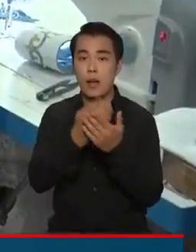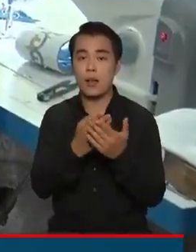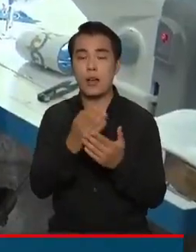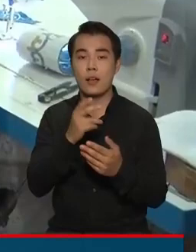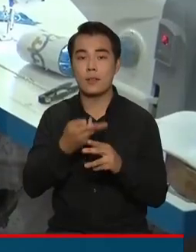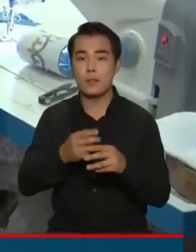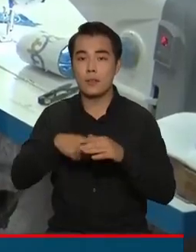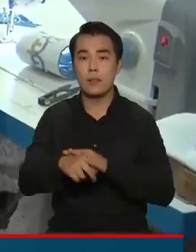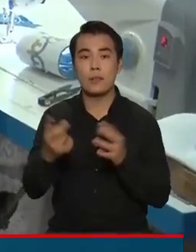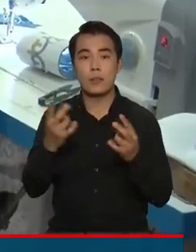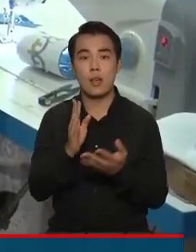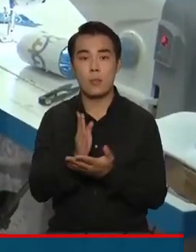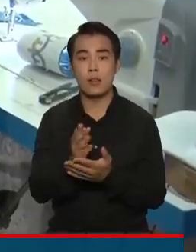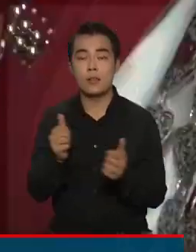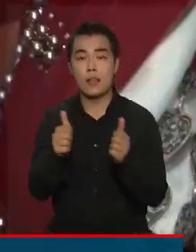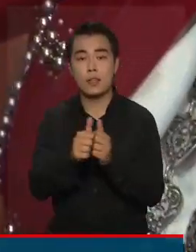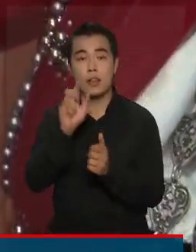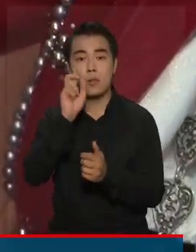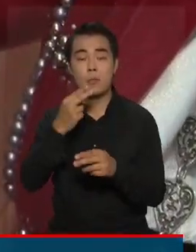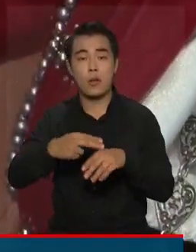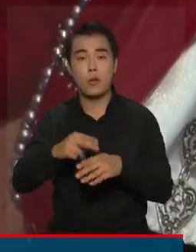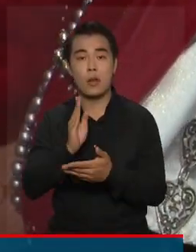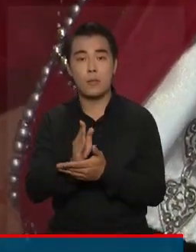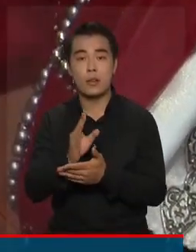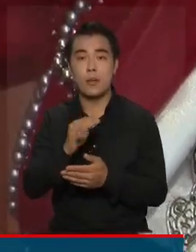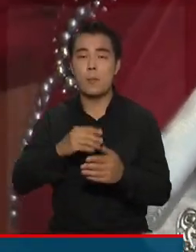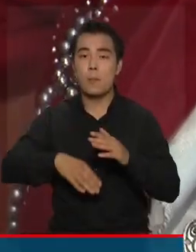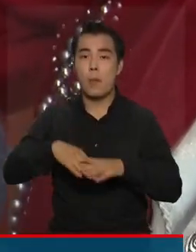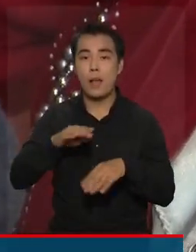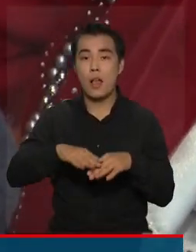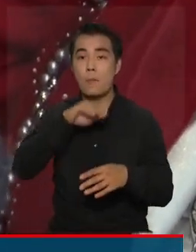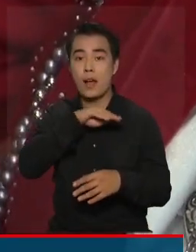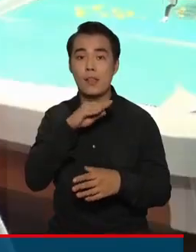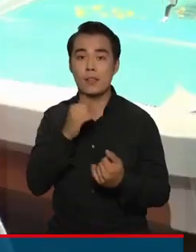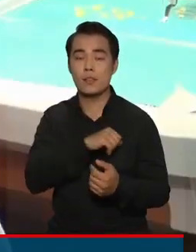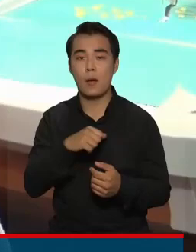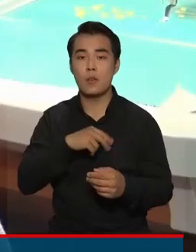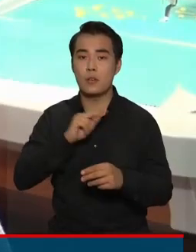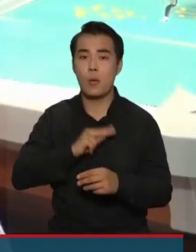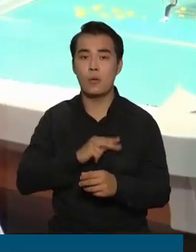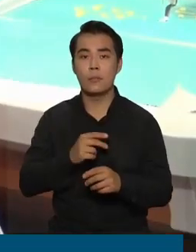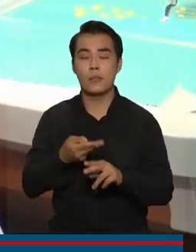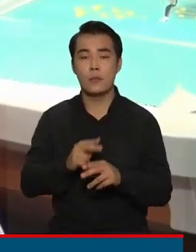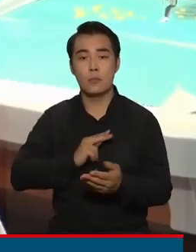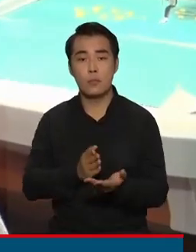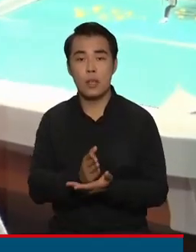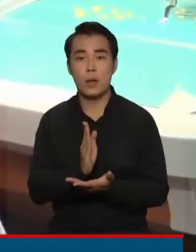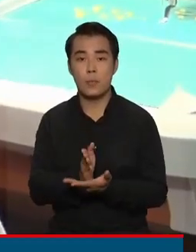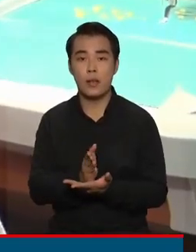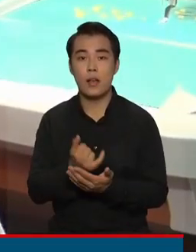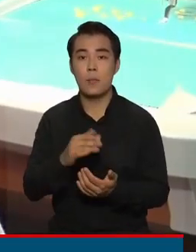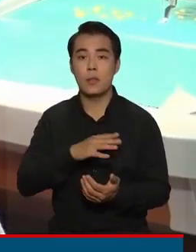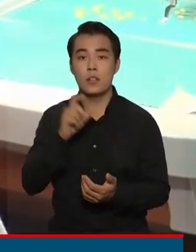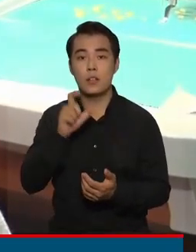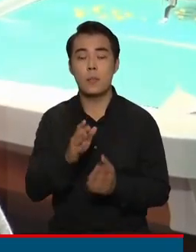никогда востребованы, даже в соседних странах. Поэтому мастерицы работают, не покладая рук. Однажды ко мне обратился